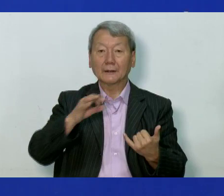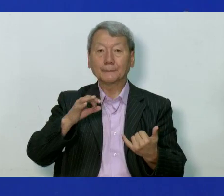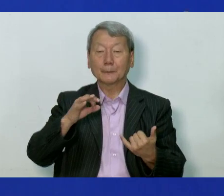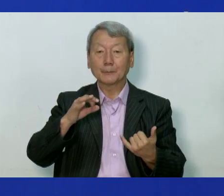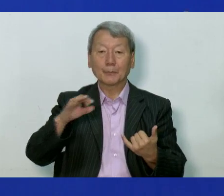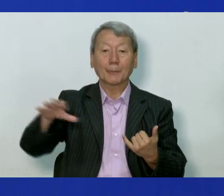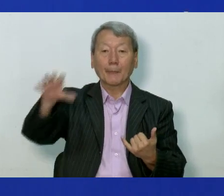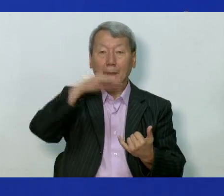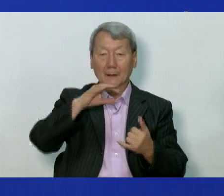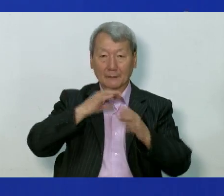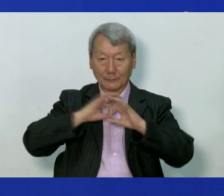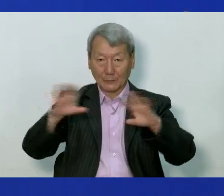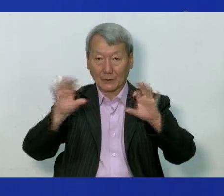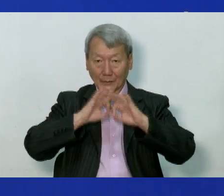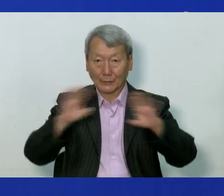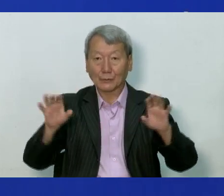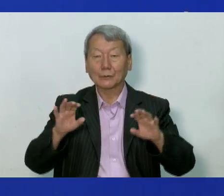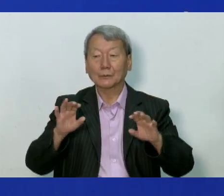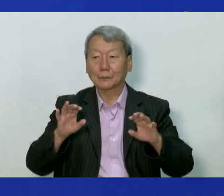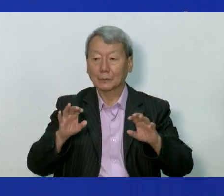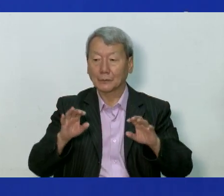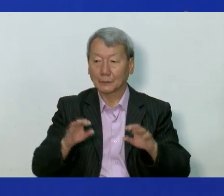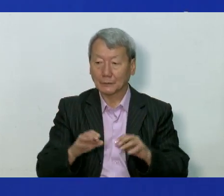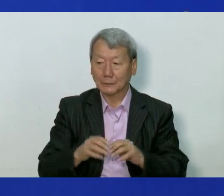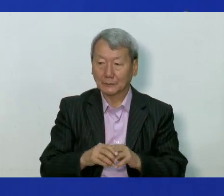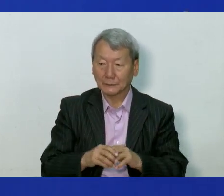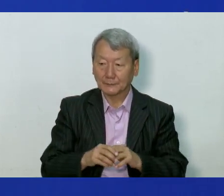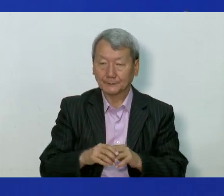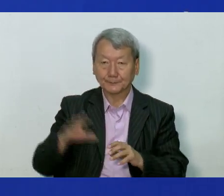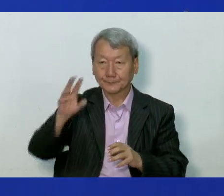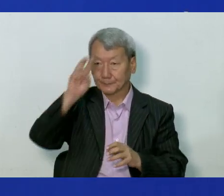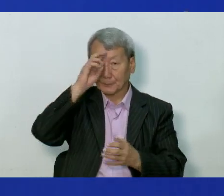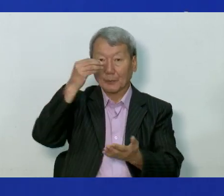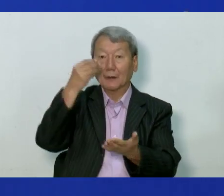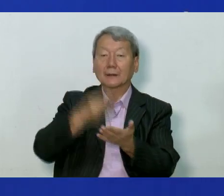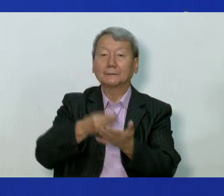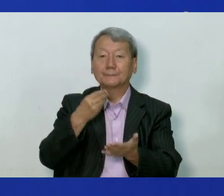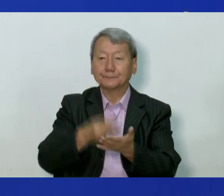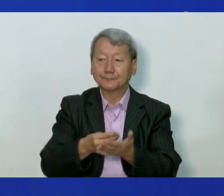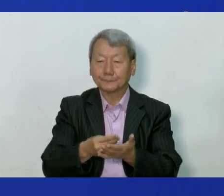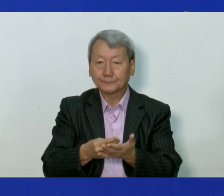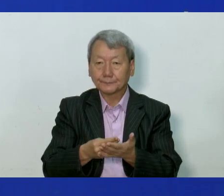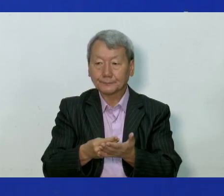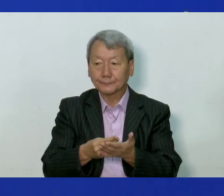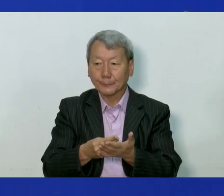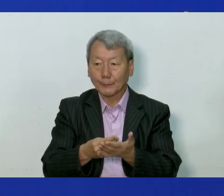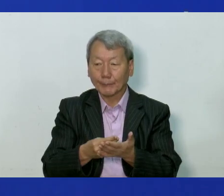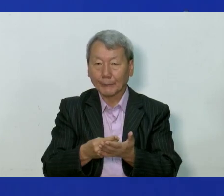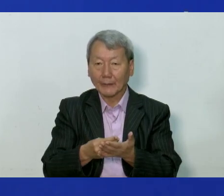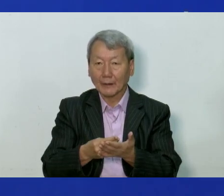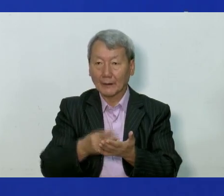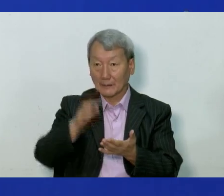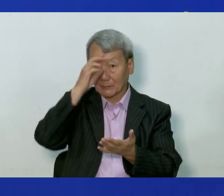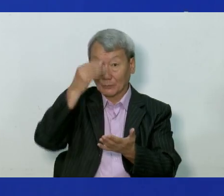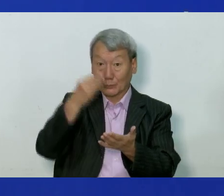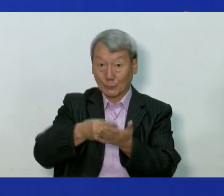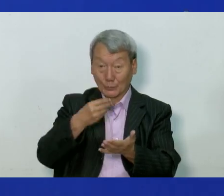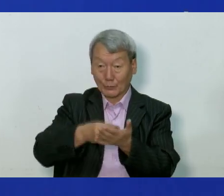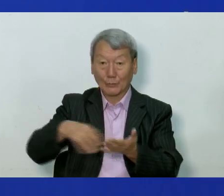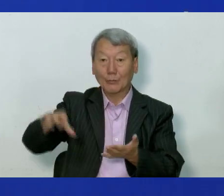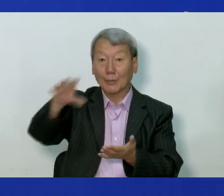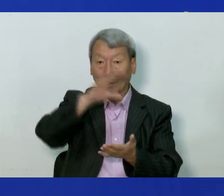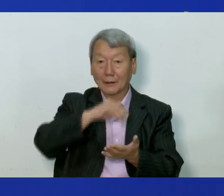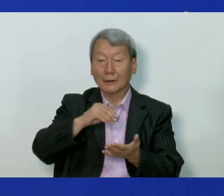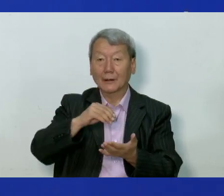баарын айтып берип, бюджеттеги бардык